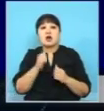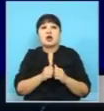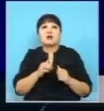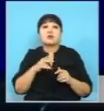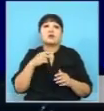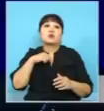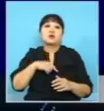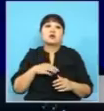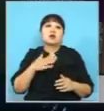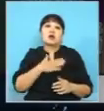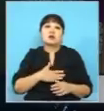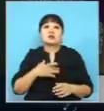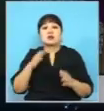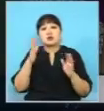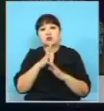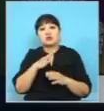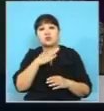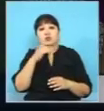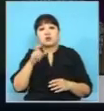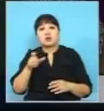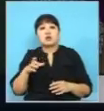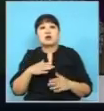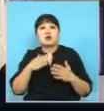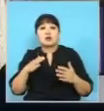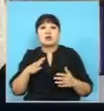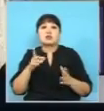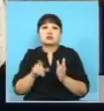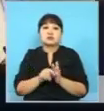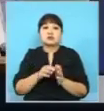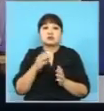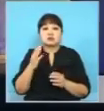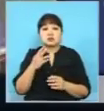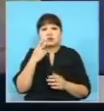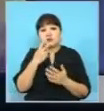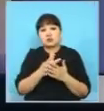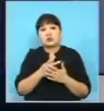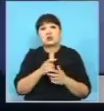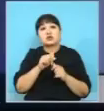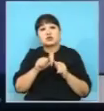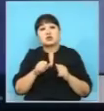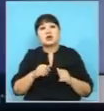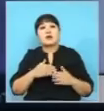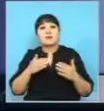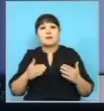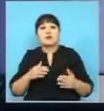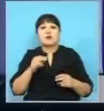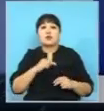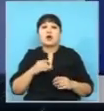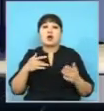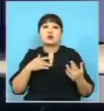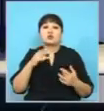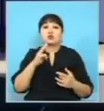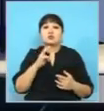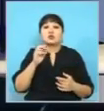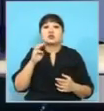қадамына көңілі алаңдаулы, тағдыр тауқыметін көп көрген басты кейіпкер Зейнептің бейнесі көрерменге ерекше әсер берді. Рөлді актриса